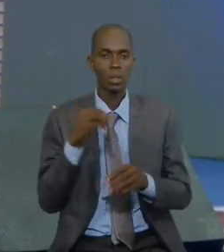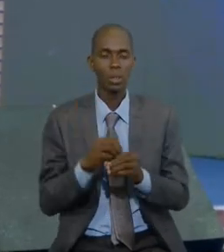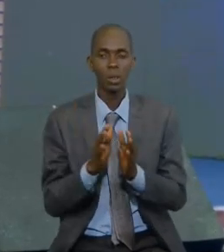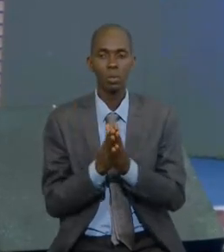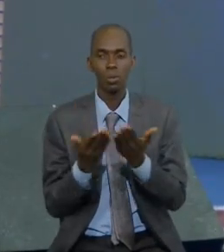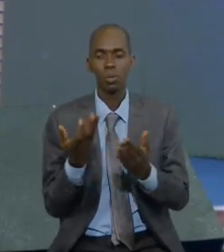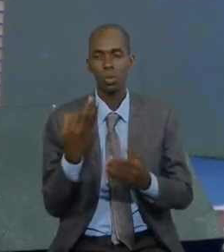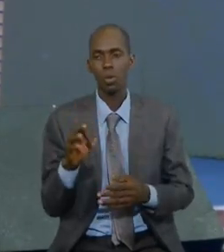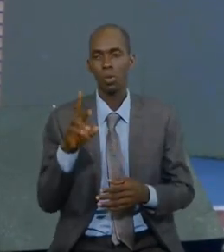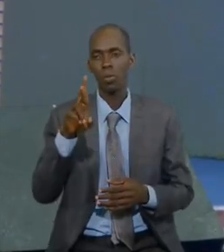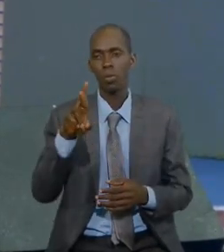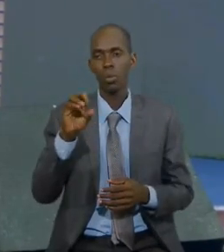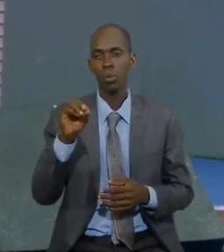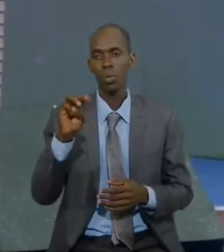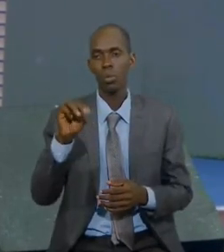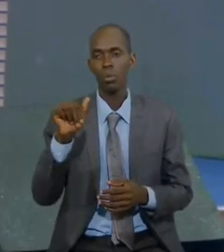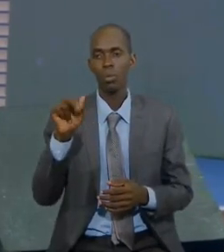dire